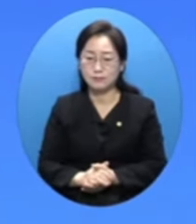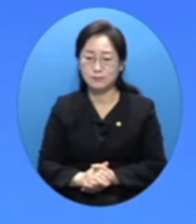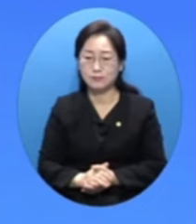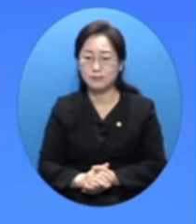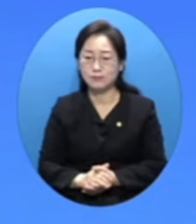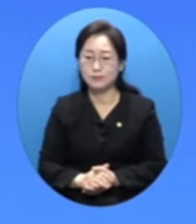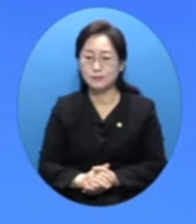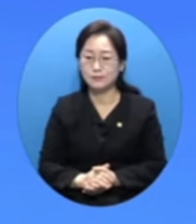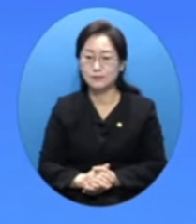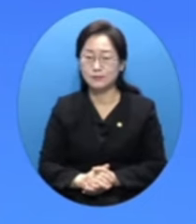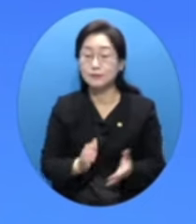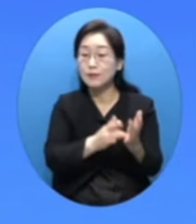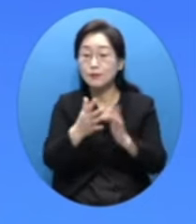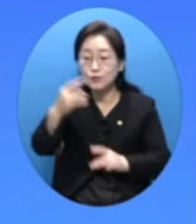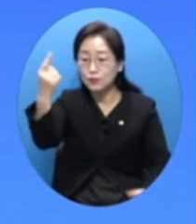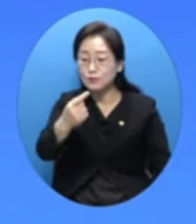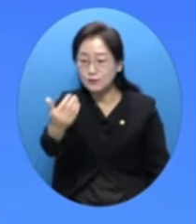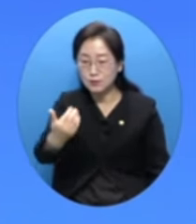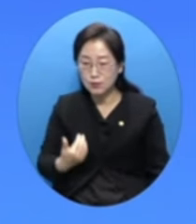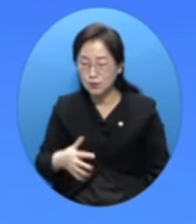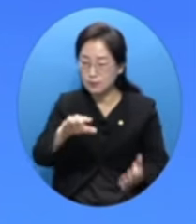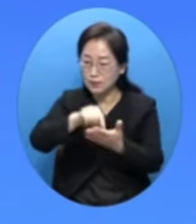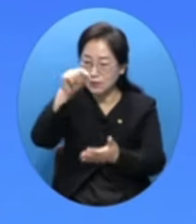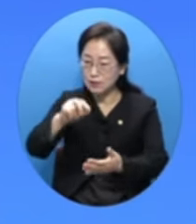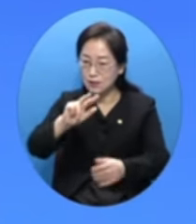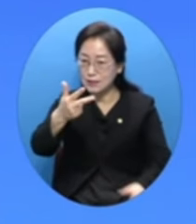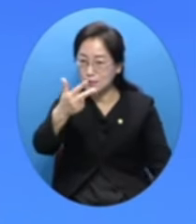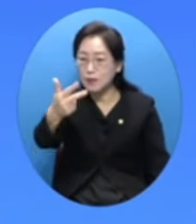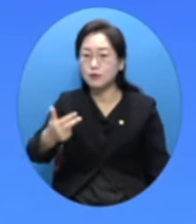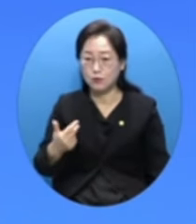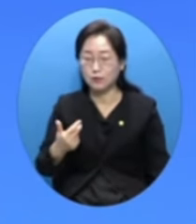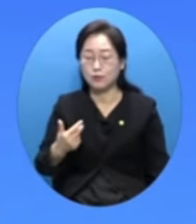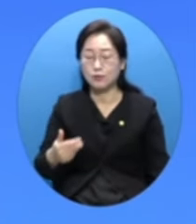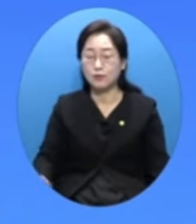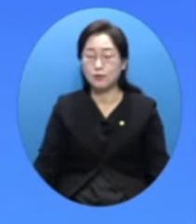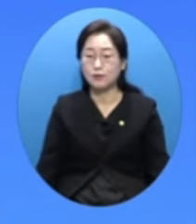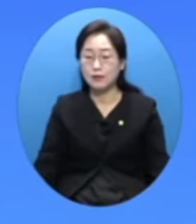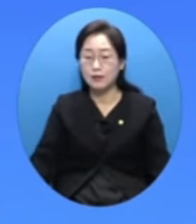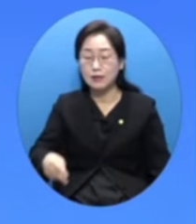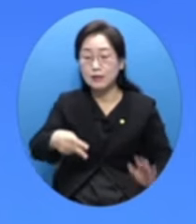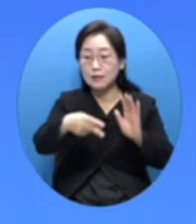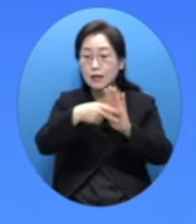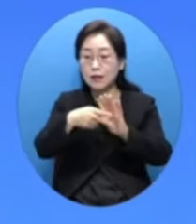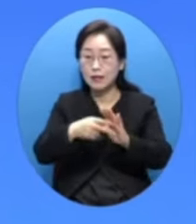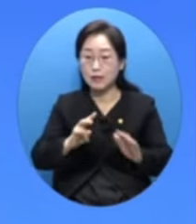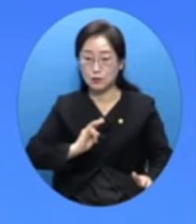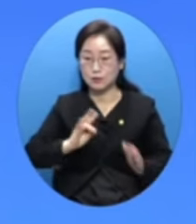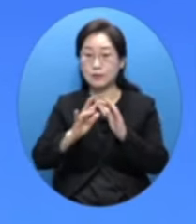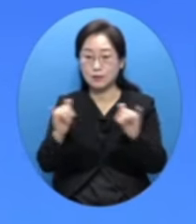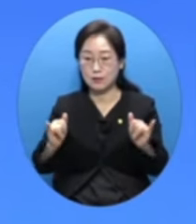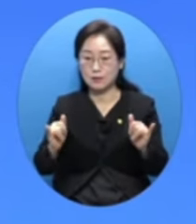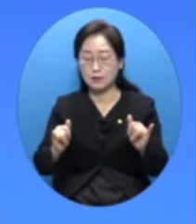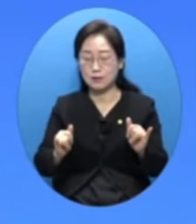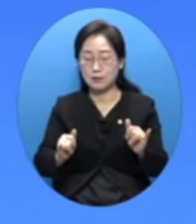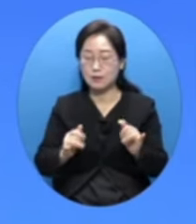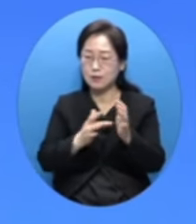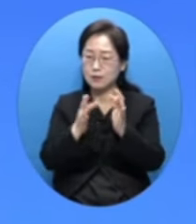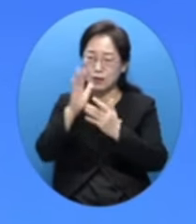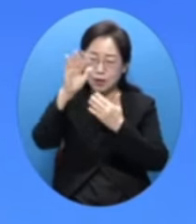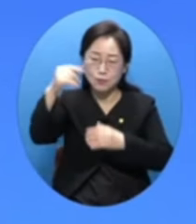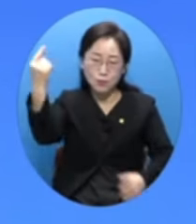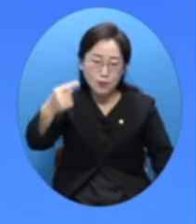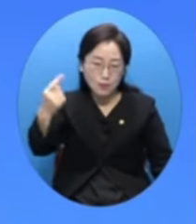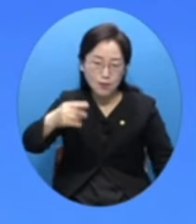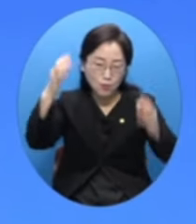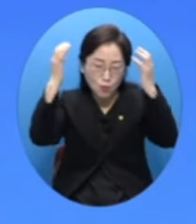것입니다 예수님 오시기 전 약 700년 전에 이사야 선지자가 예수님이 땅에 오셔서 고난당할 것을